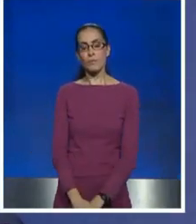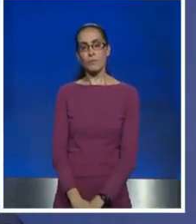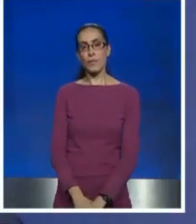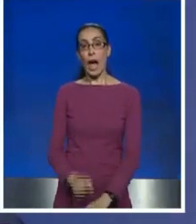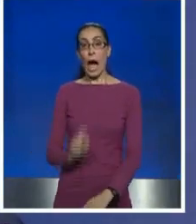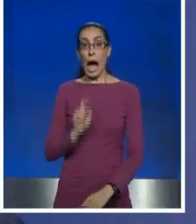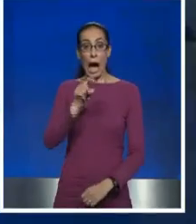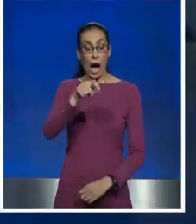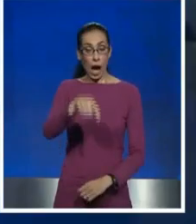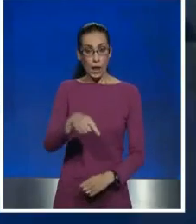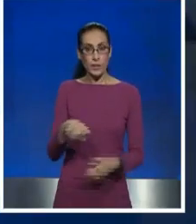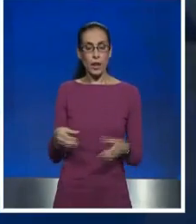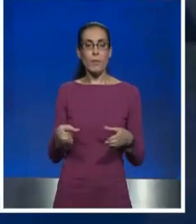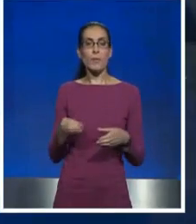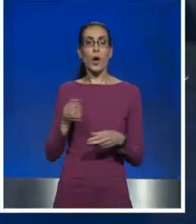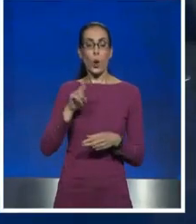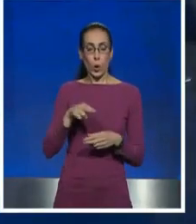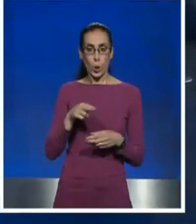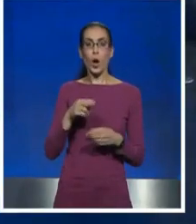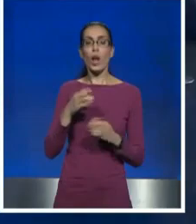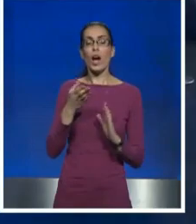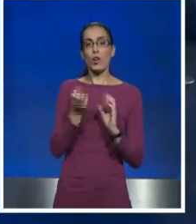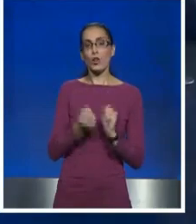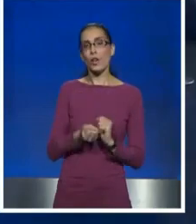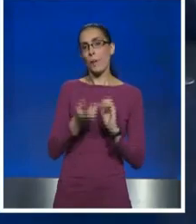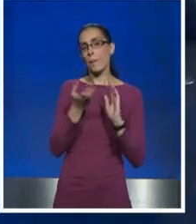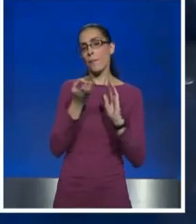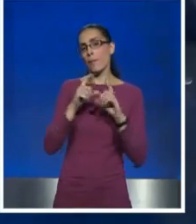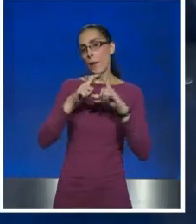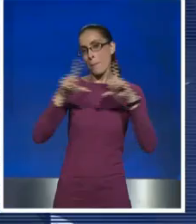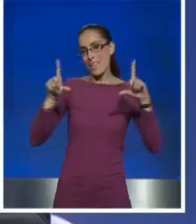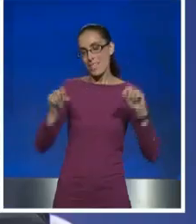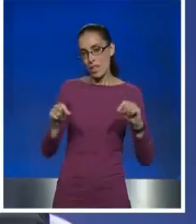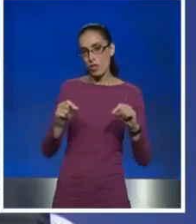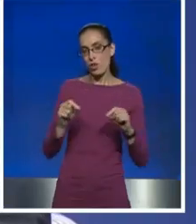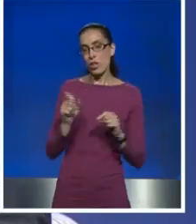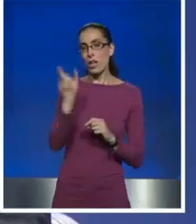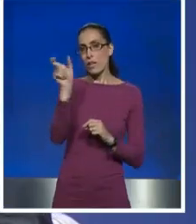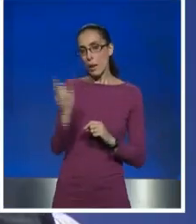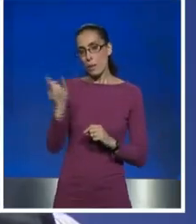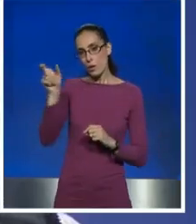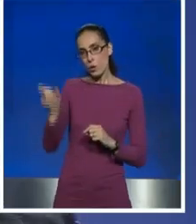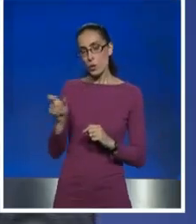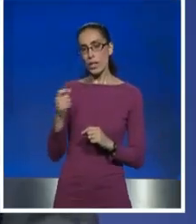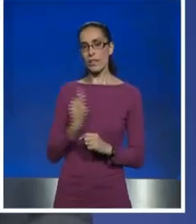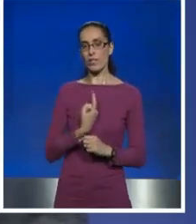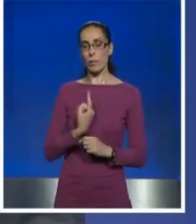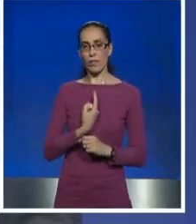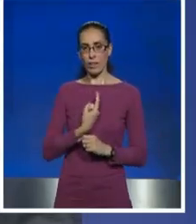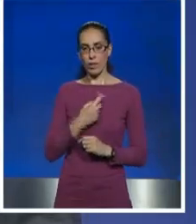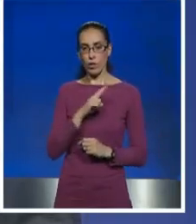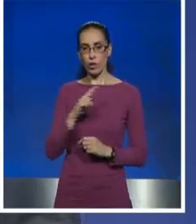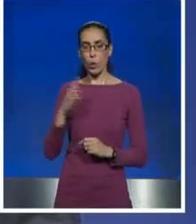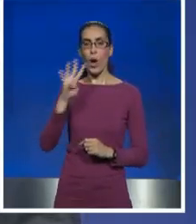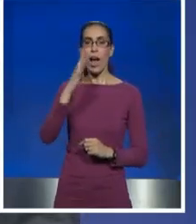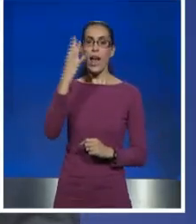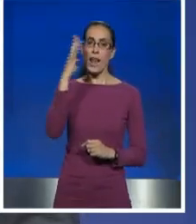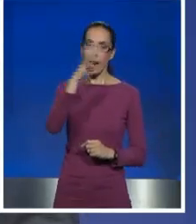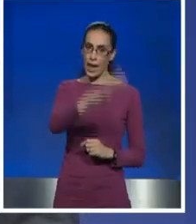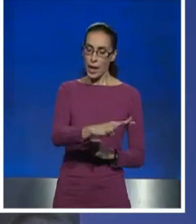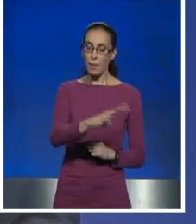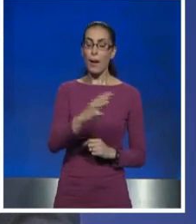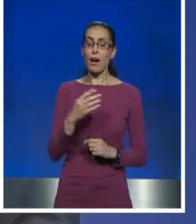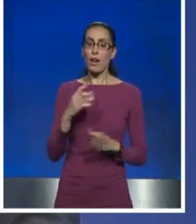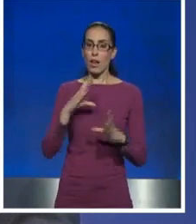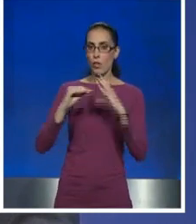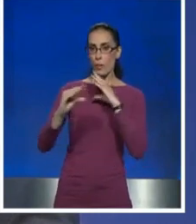bħala parti minn din l-iskeda se jxandru messaġġi tal-kandidati indipendenti fil-waqt li nhar l-erba li ġej se jsir